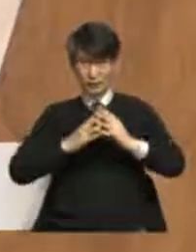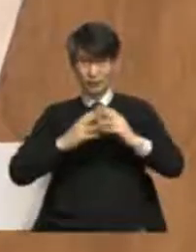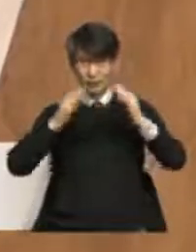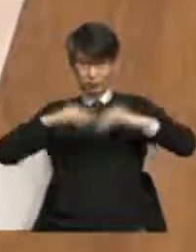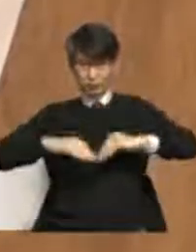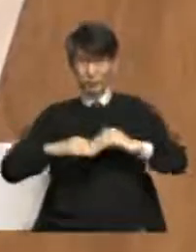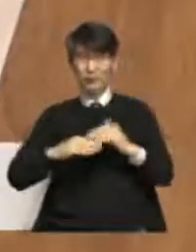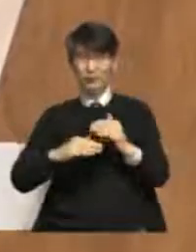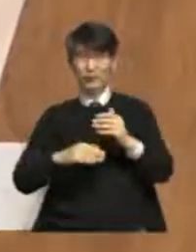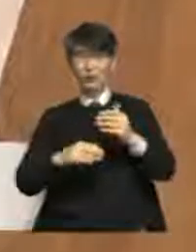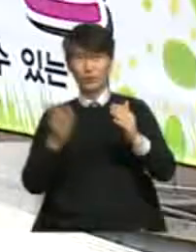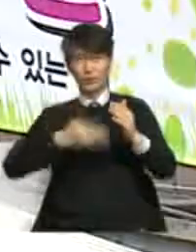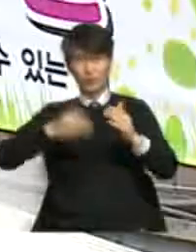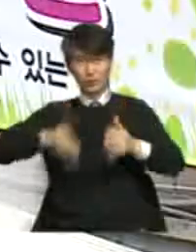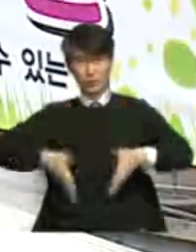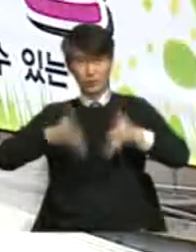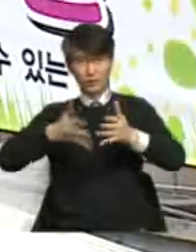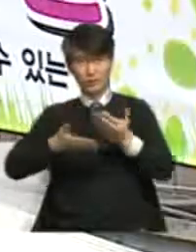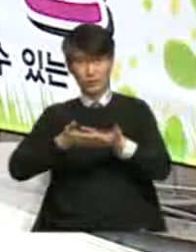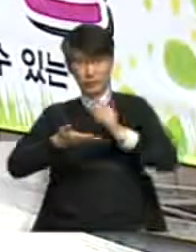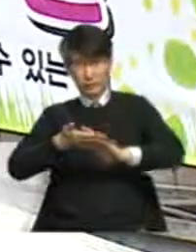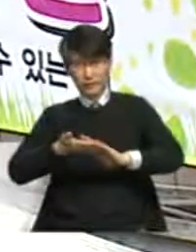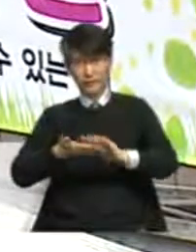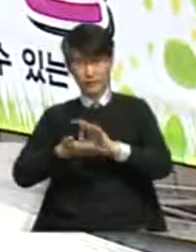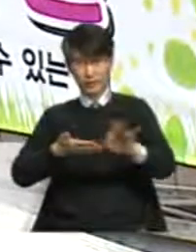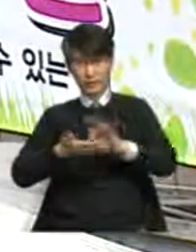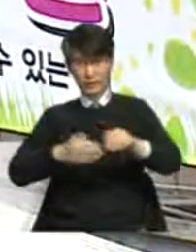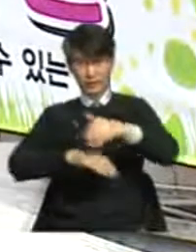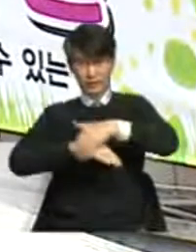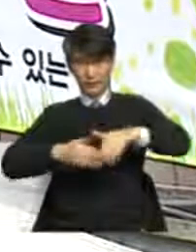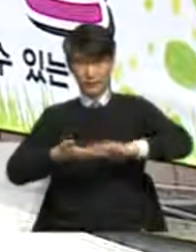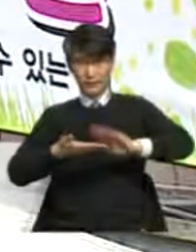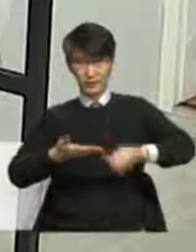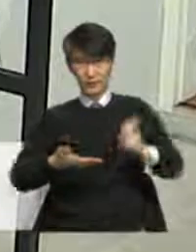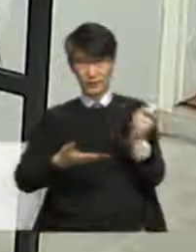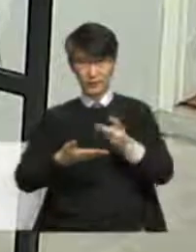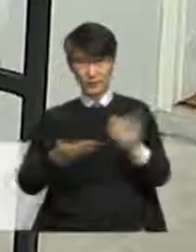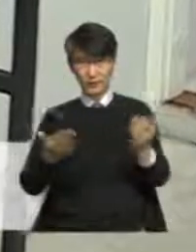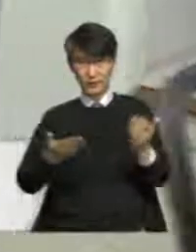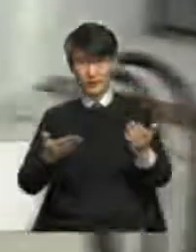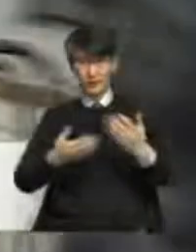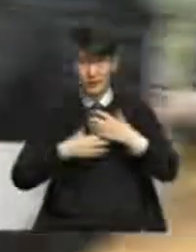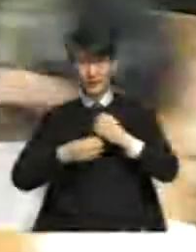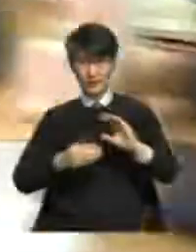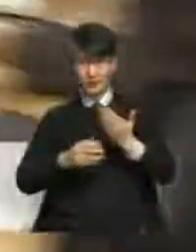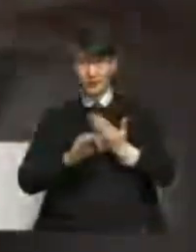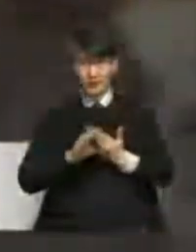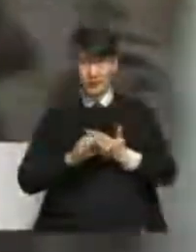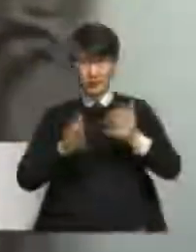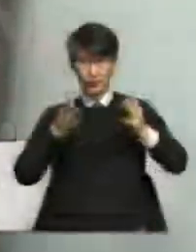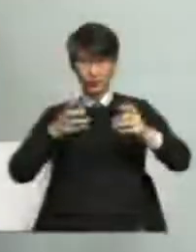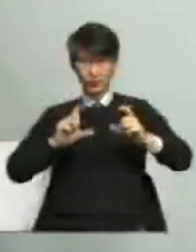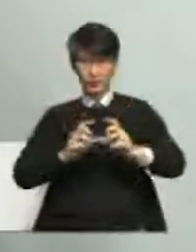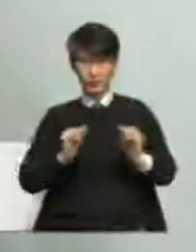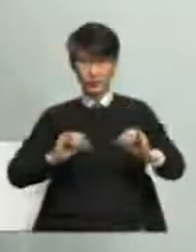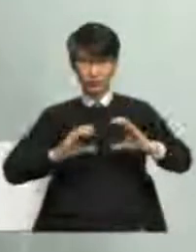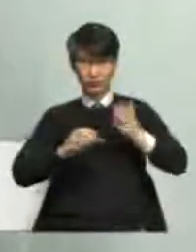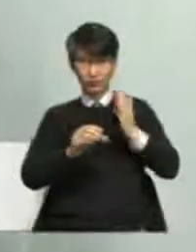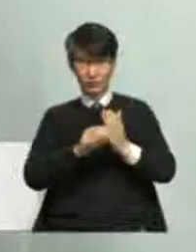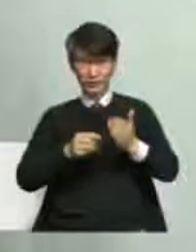폐공과 매입, 공공 건축물 보수 등에 사용될 예정입니다. 나아가 사업이 안정화하면 주민 중심의 사업 추진을